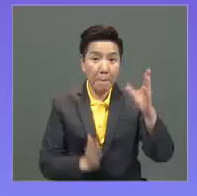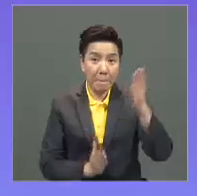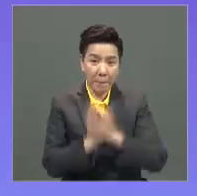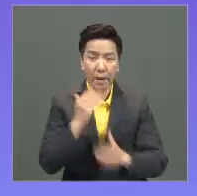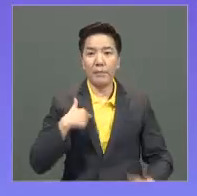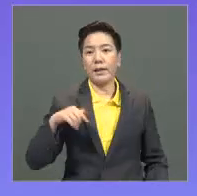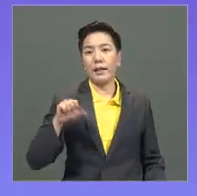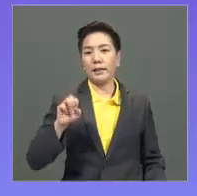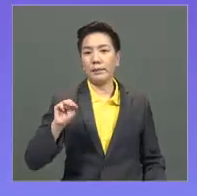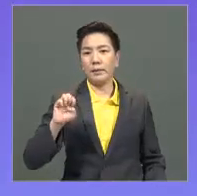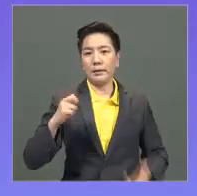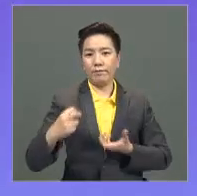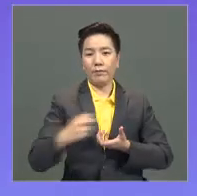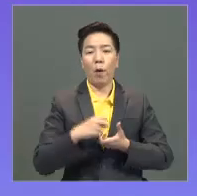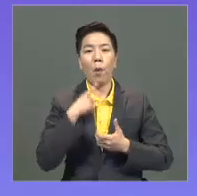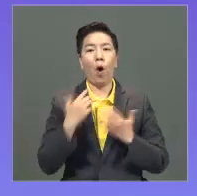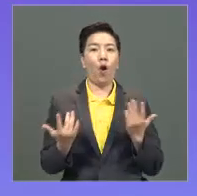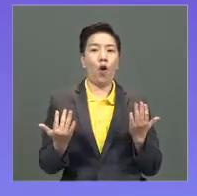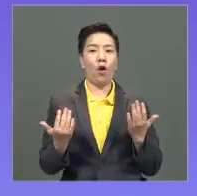นปรากฏว่าคนไปลงทะเบียนกันเป็นจำนวนมากระบบอาจจะลาดพร้าวไปบ้านนะคะและถ้าใครลงลงทะเบียนสำเร็จแล้วเนี่ยเขาก็จะมีSMS